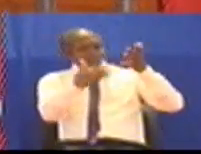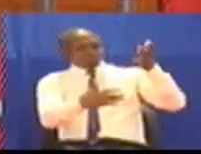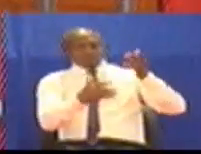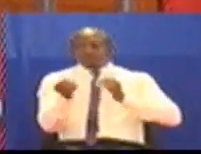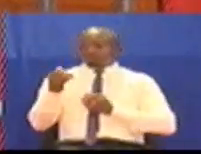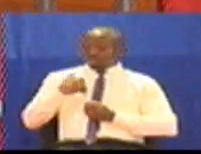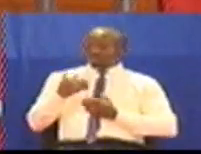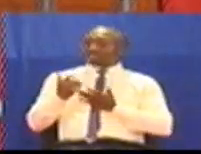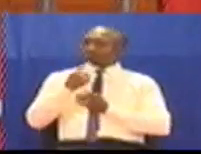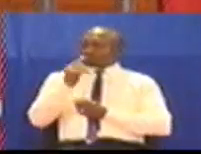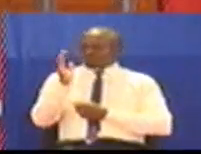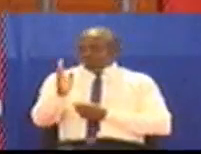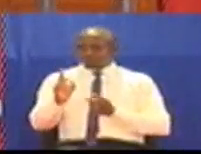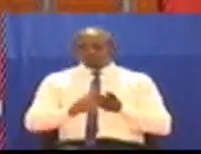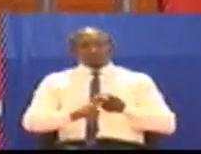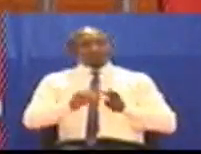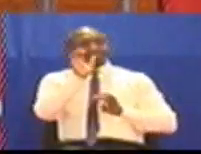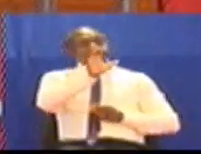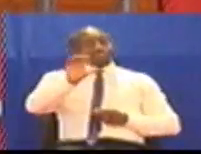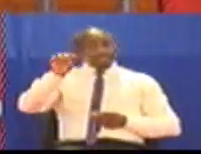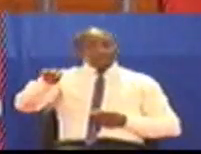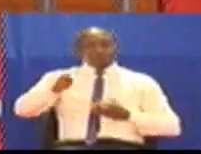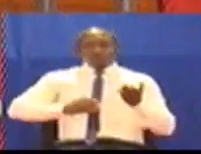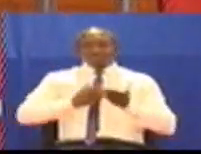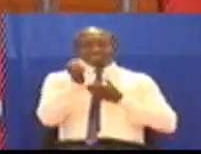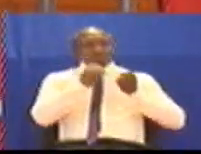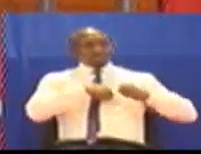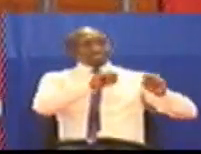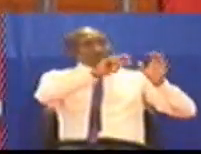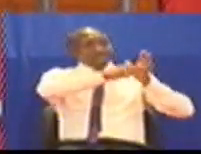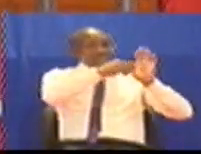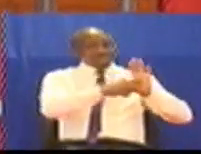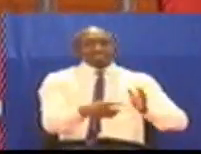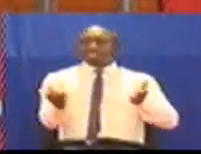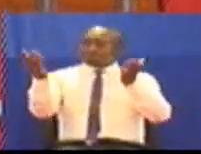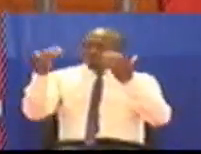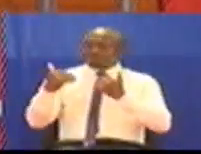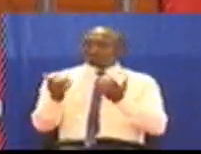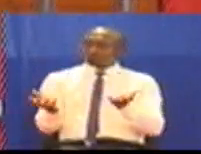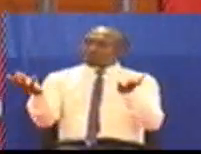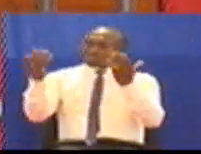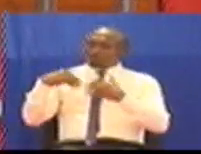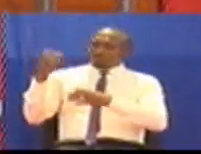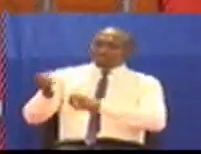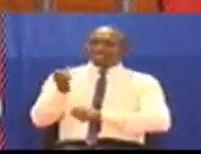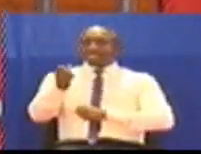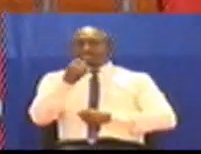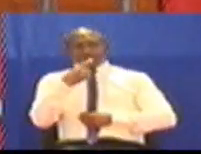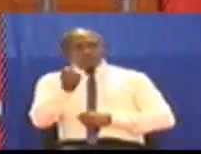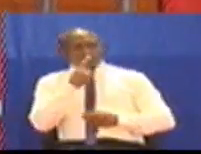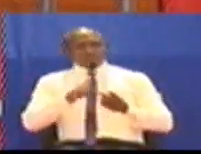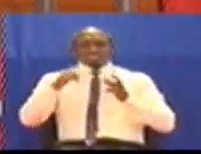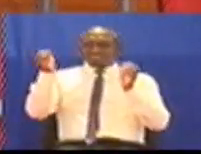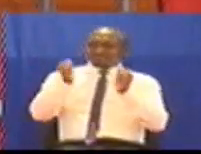wangu hapa nitaka niongeze kwamba Chama cha Mapinduzi kupitia utekelezaji wa ilani imeweza kuwezesha upatikanaji wa dawa na